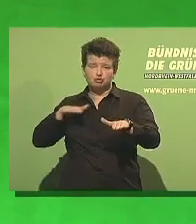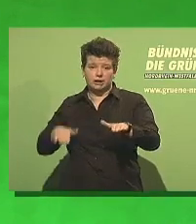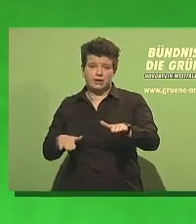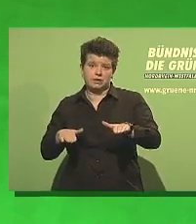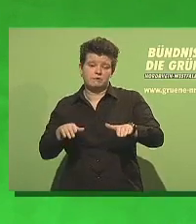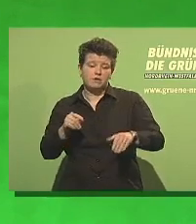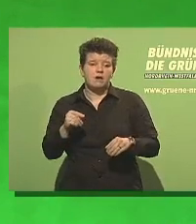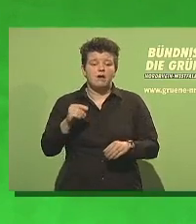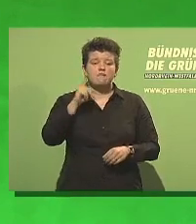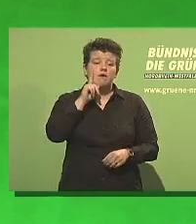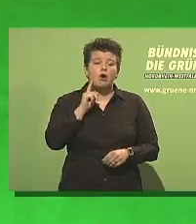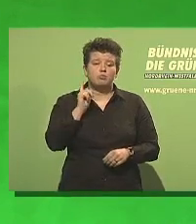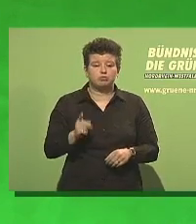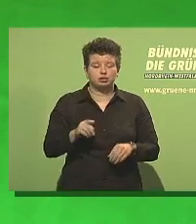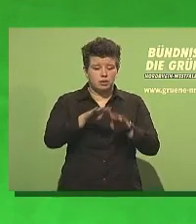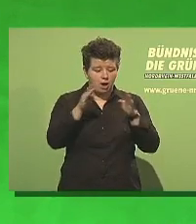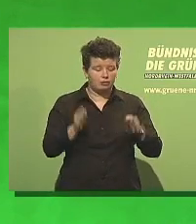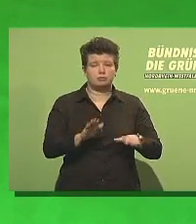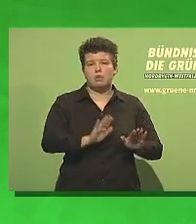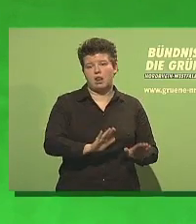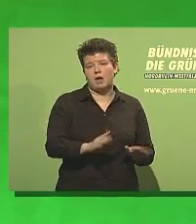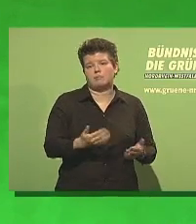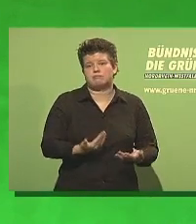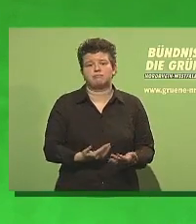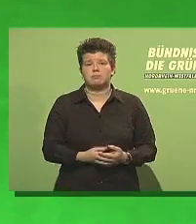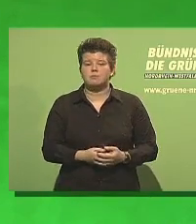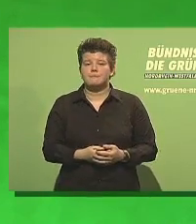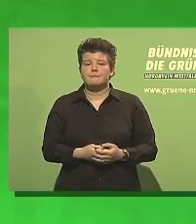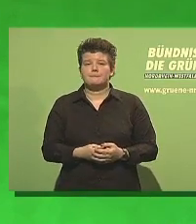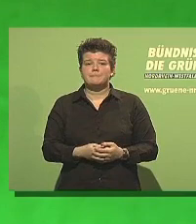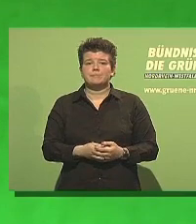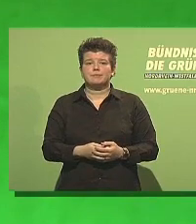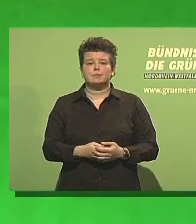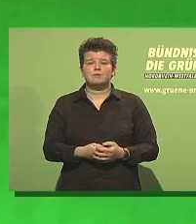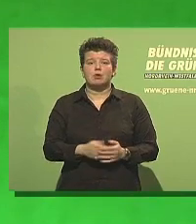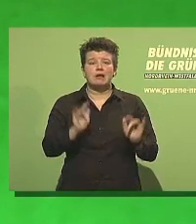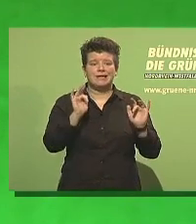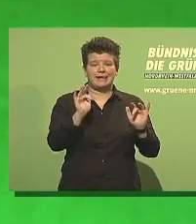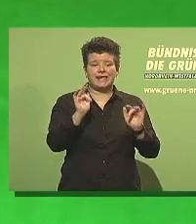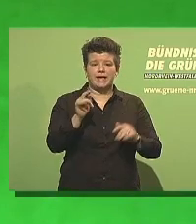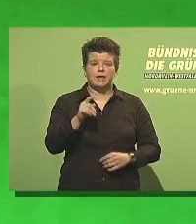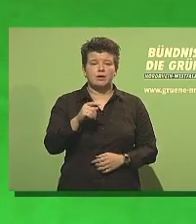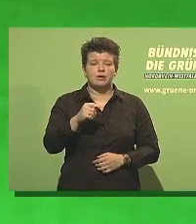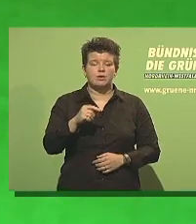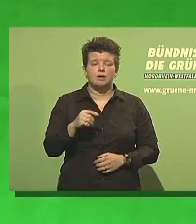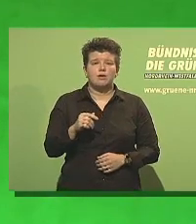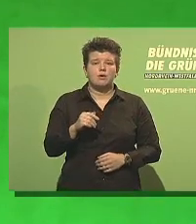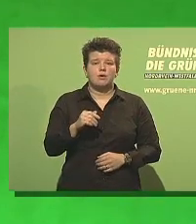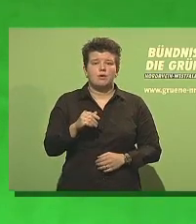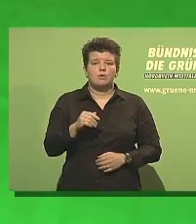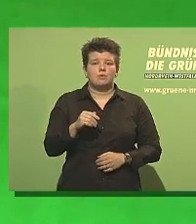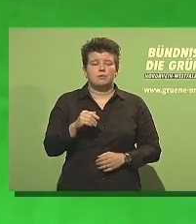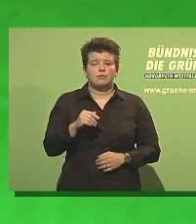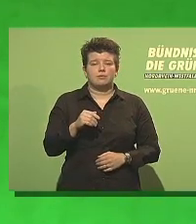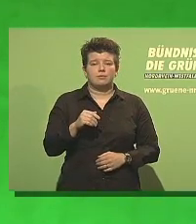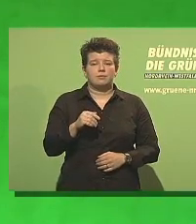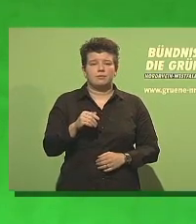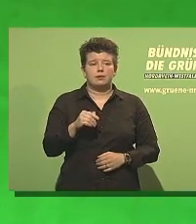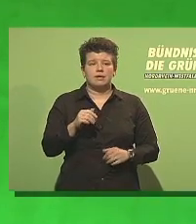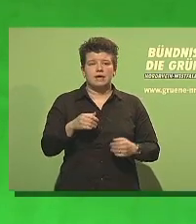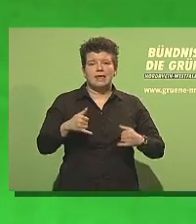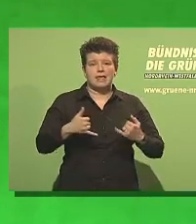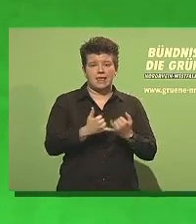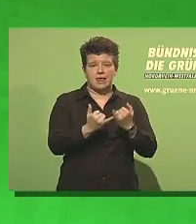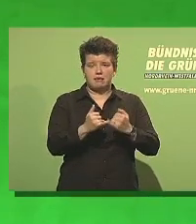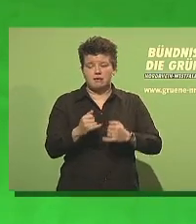CDU kämpft auf ihrem Parteitag erbittert gegen die Gleichstellung der Homo-Ehe. Diese Politik ist nicht sehr erfolgreich.